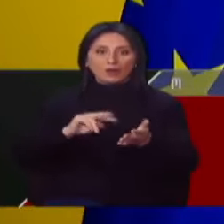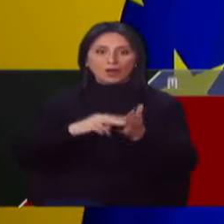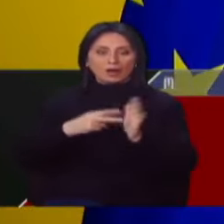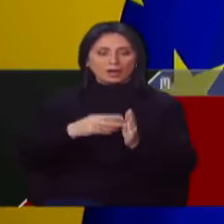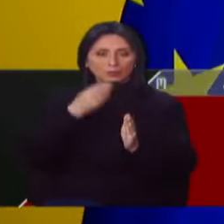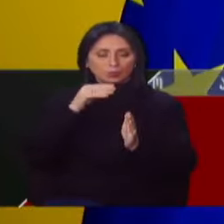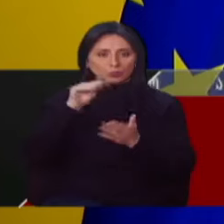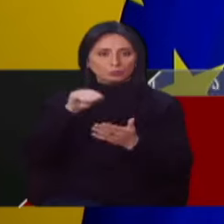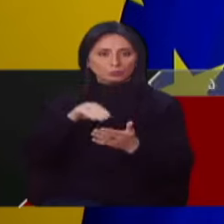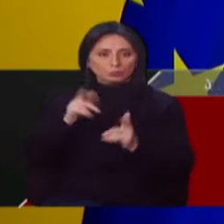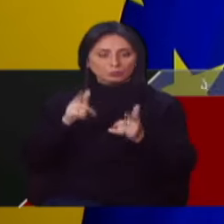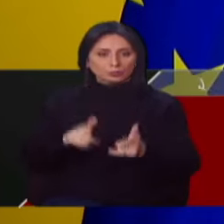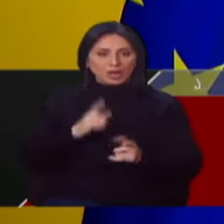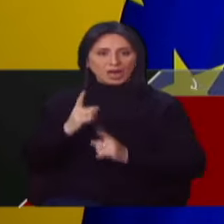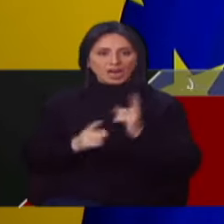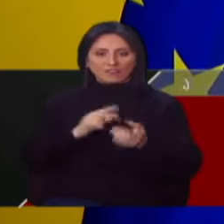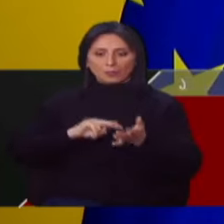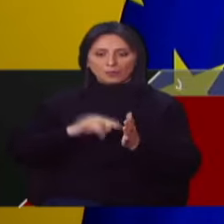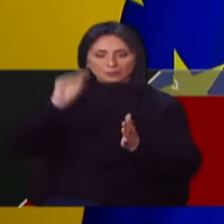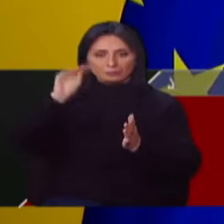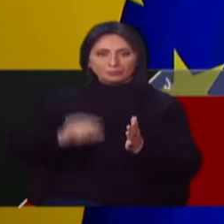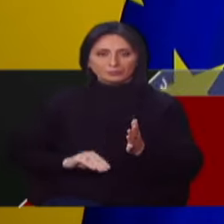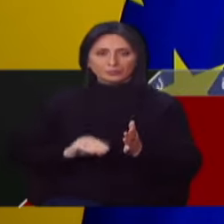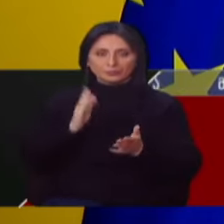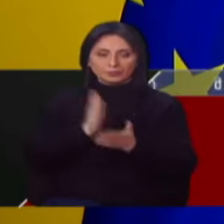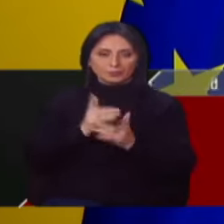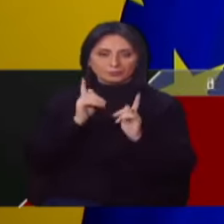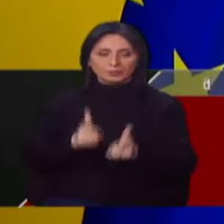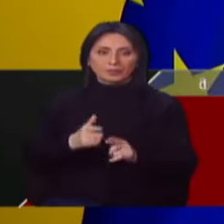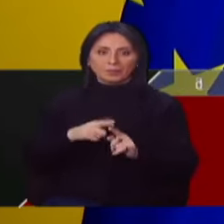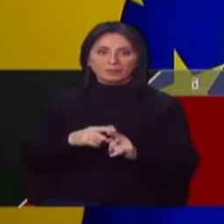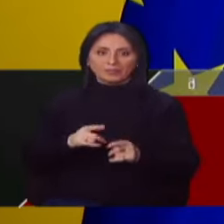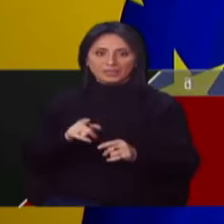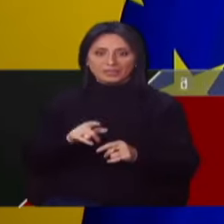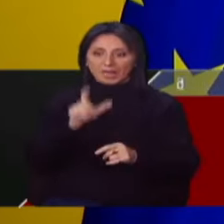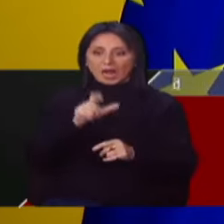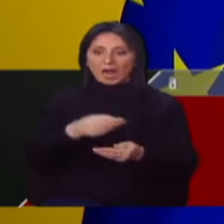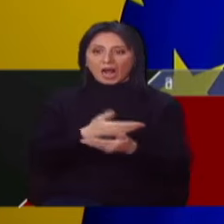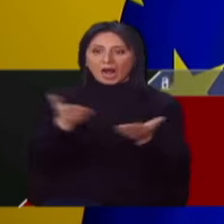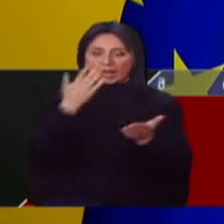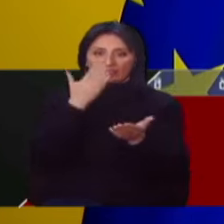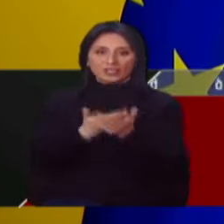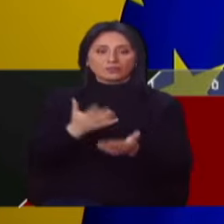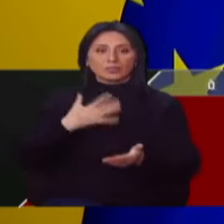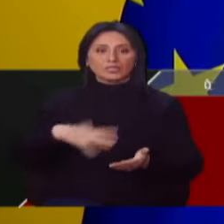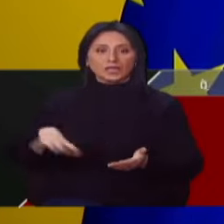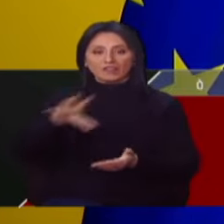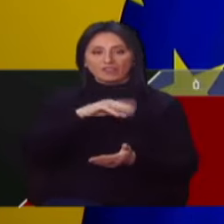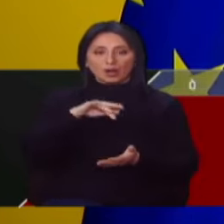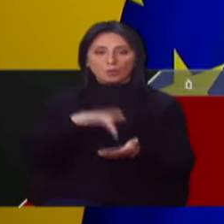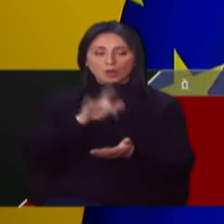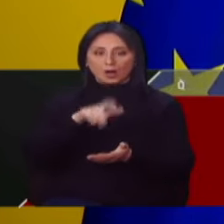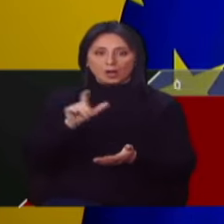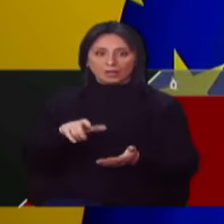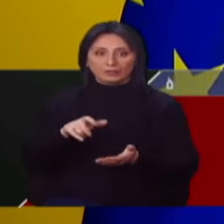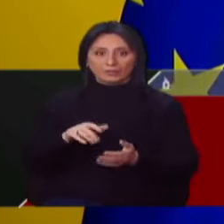გეგმები, ძალიან კონკრეტული რეფორმების სტრატეგიები და სამოქმედო გეგმები და ამის მიტანა მომრჩევლამდე, რომ საქართველოს ყველა